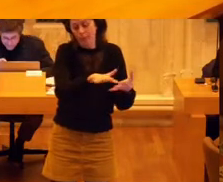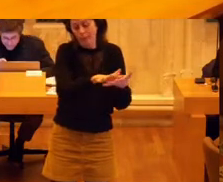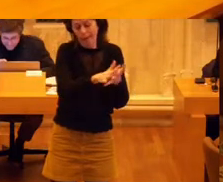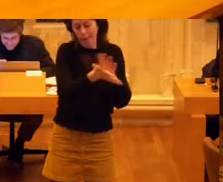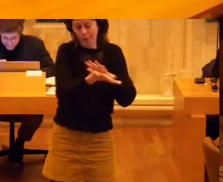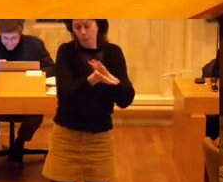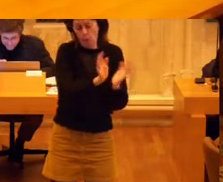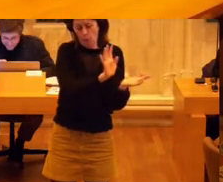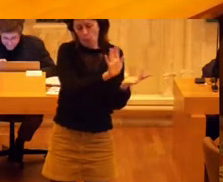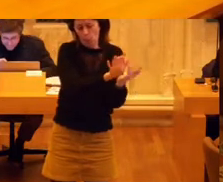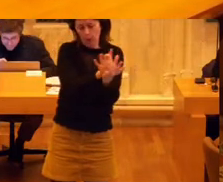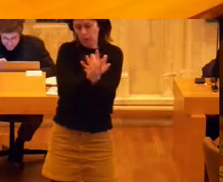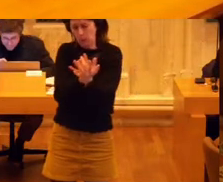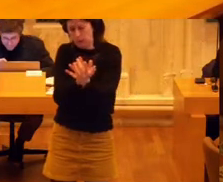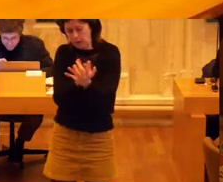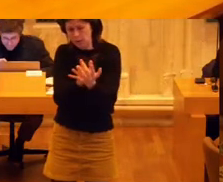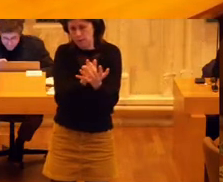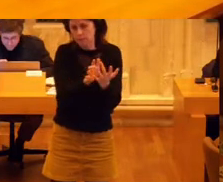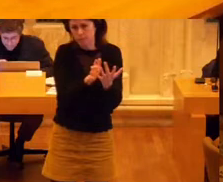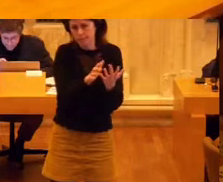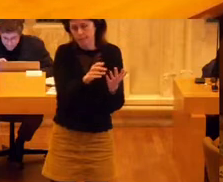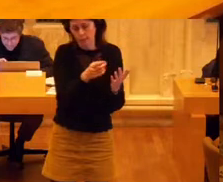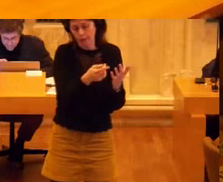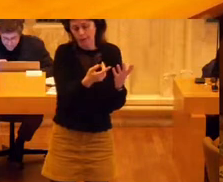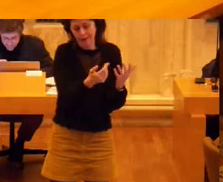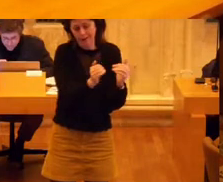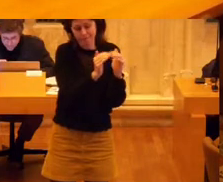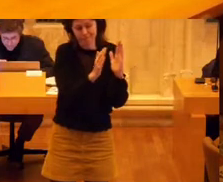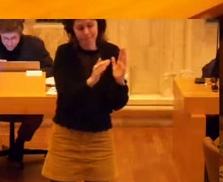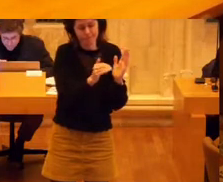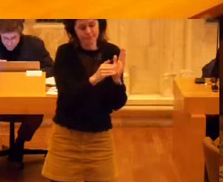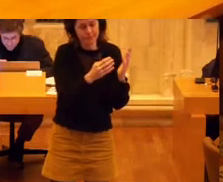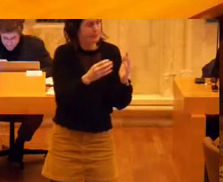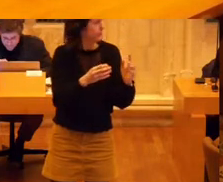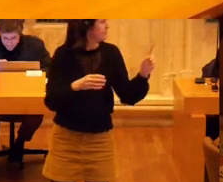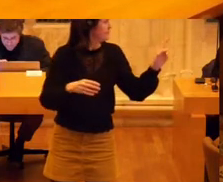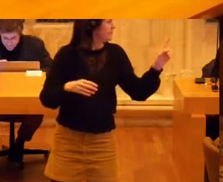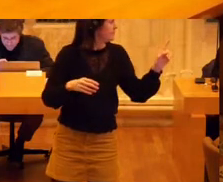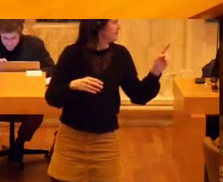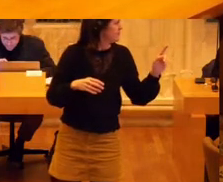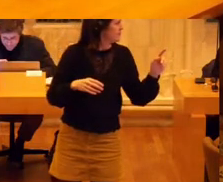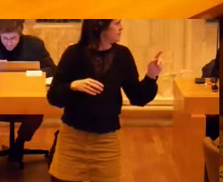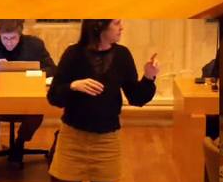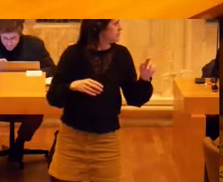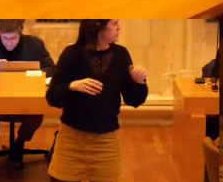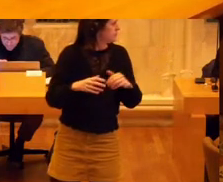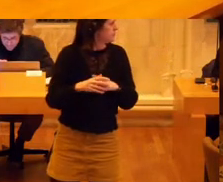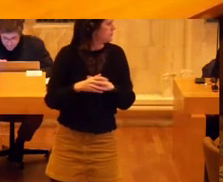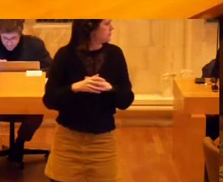associations qui gravitent autour de la Maison des Associations. Et puis